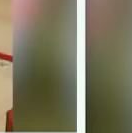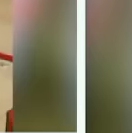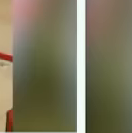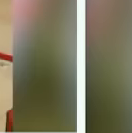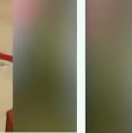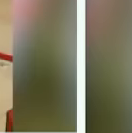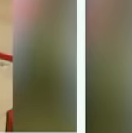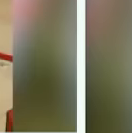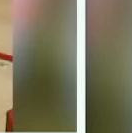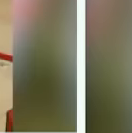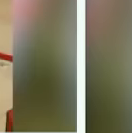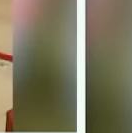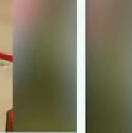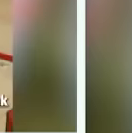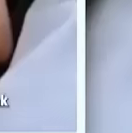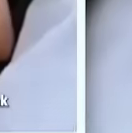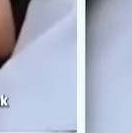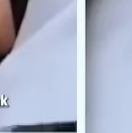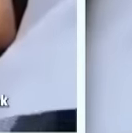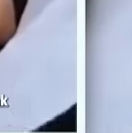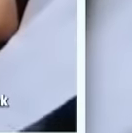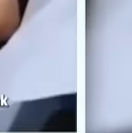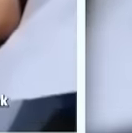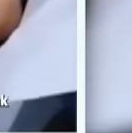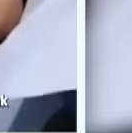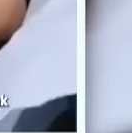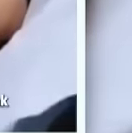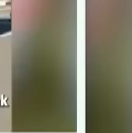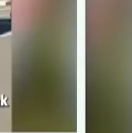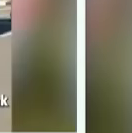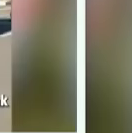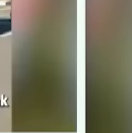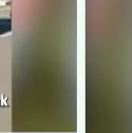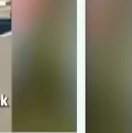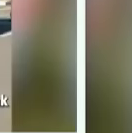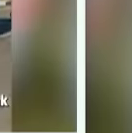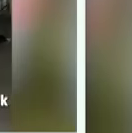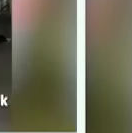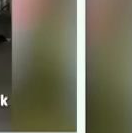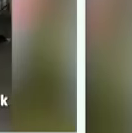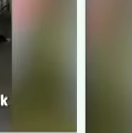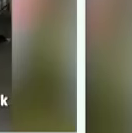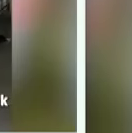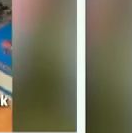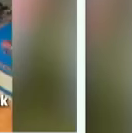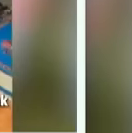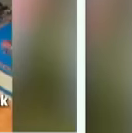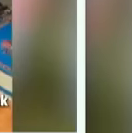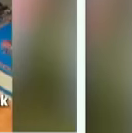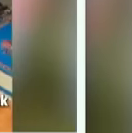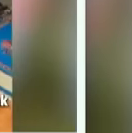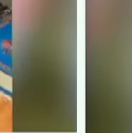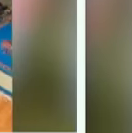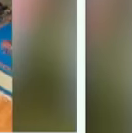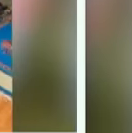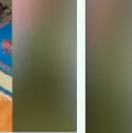kawasan peladangan dan juga restoran. Kita juga telah melaksanakan PPV pandu lalu serta unit bergerak yang telah masuk ke